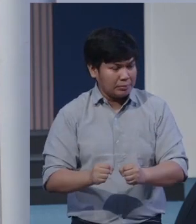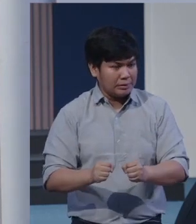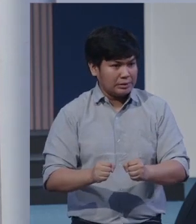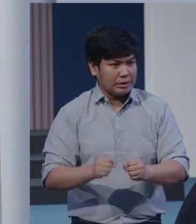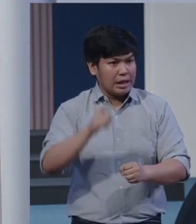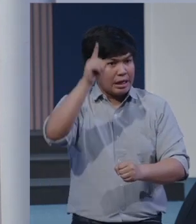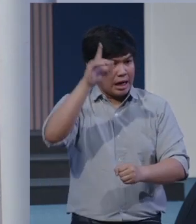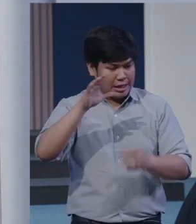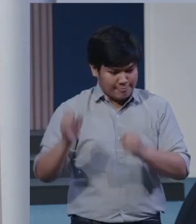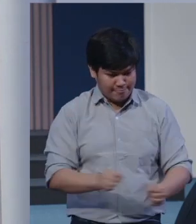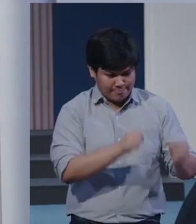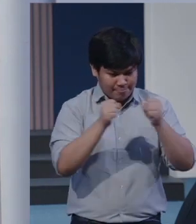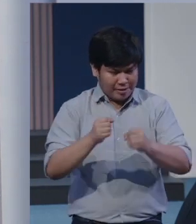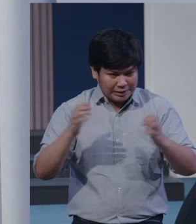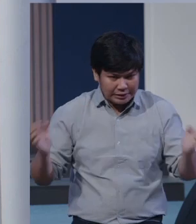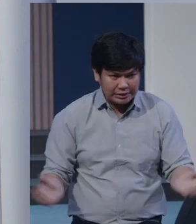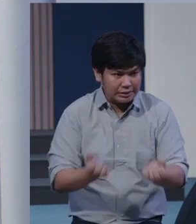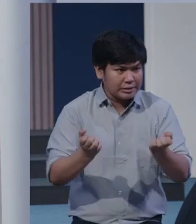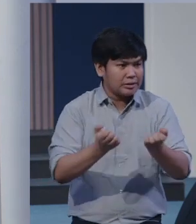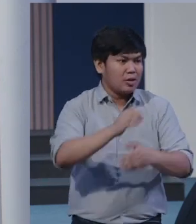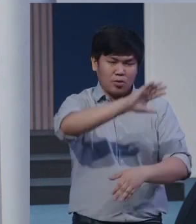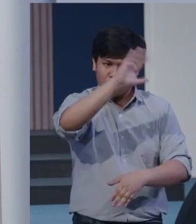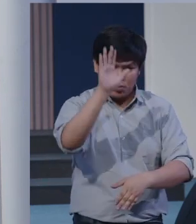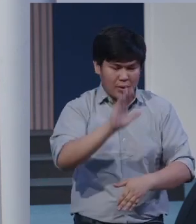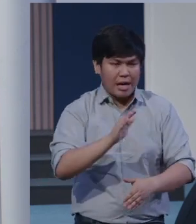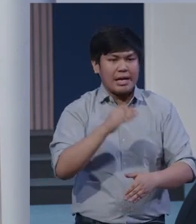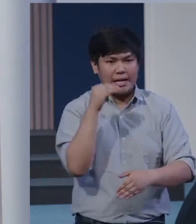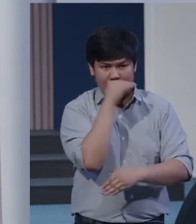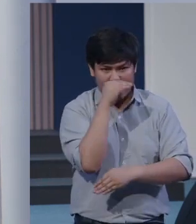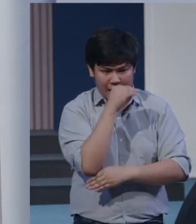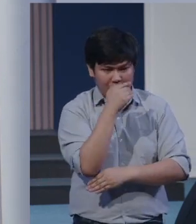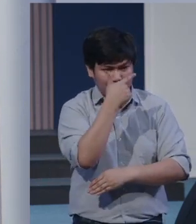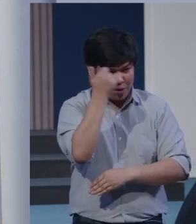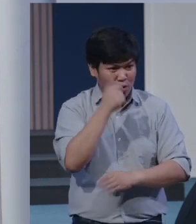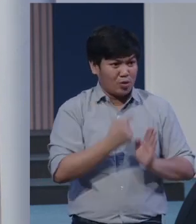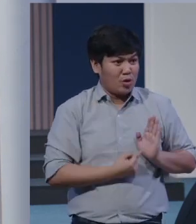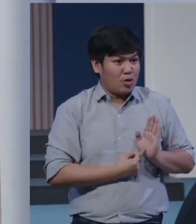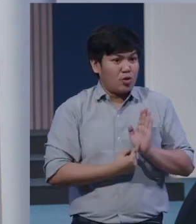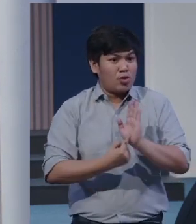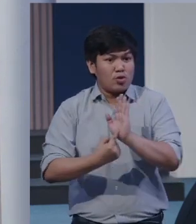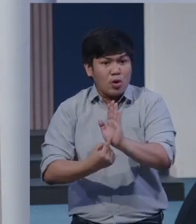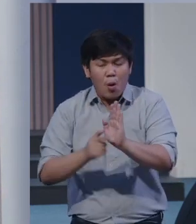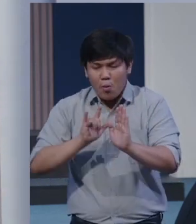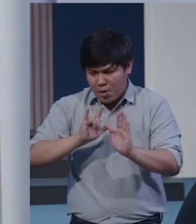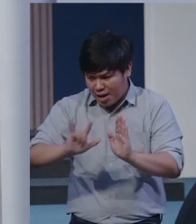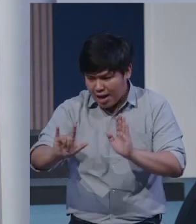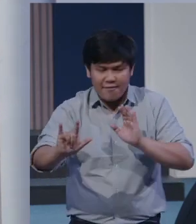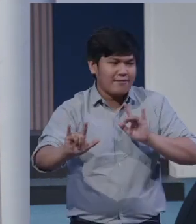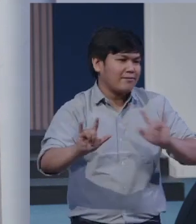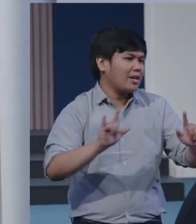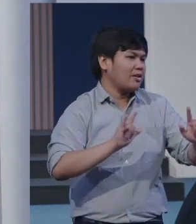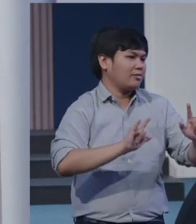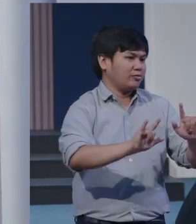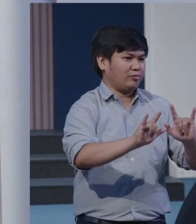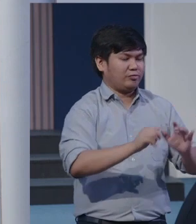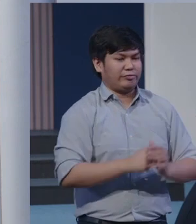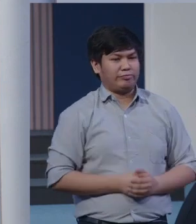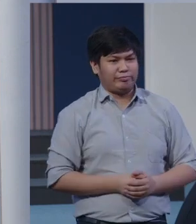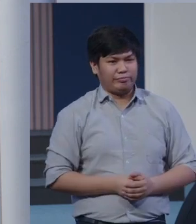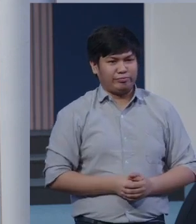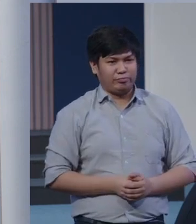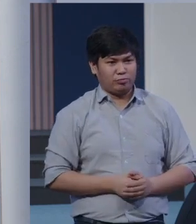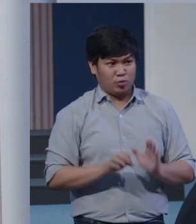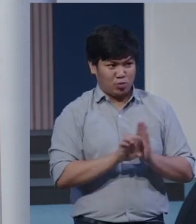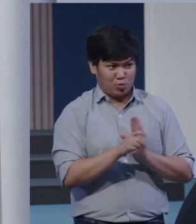atin na Hwag magbulaan sa isa't isa at laging makatotohanan sa